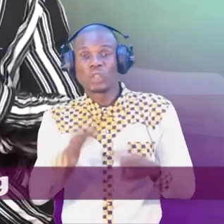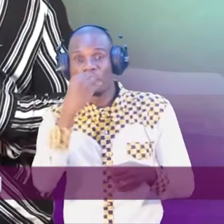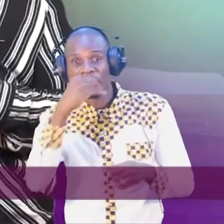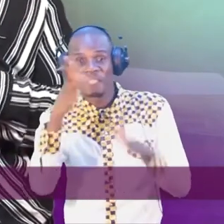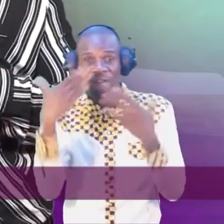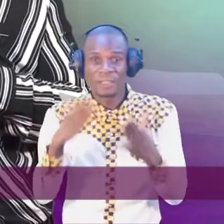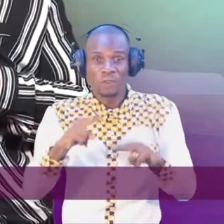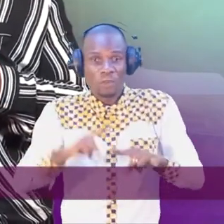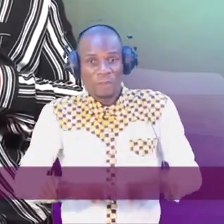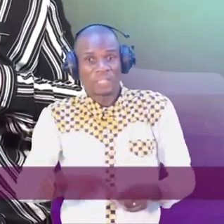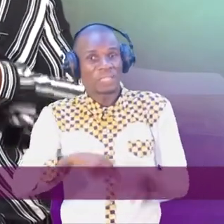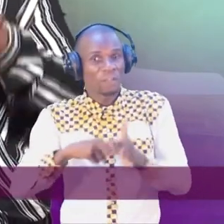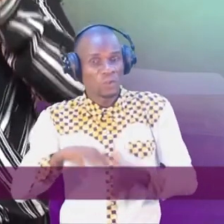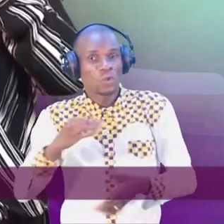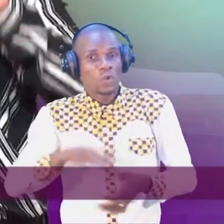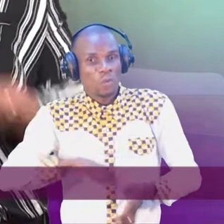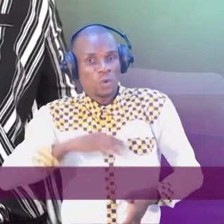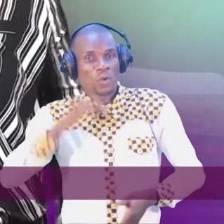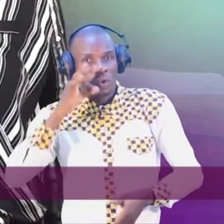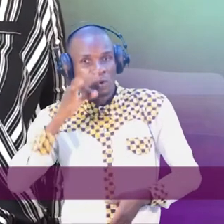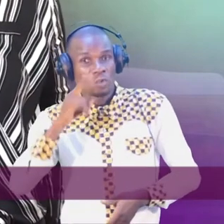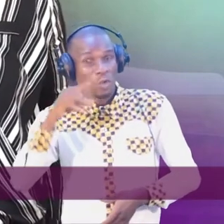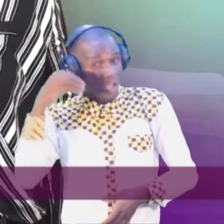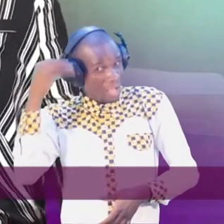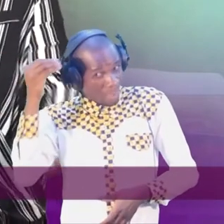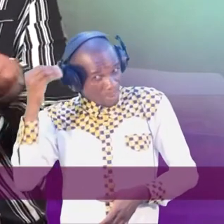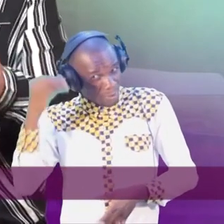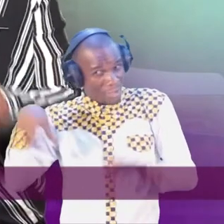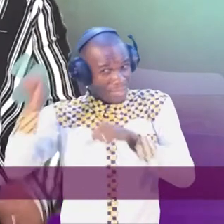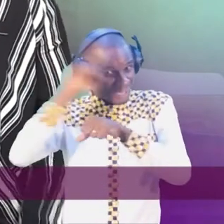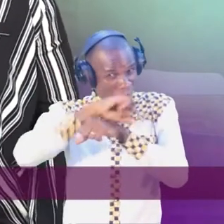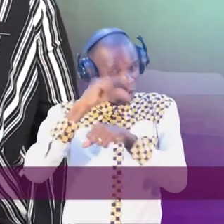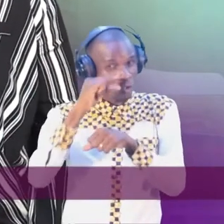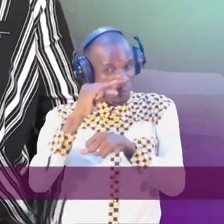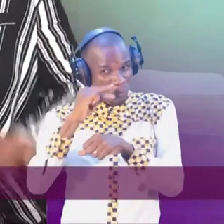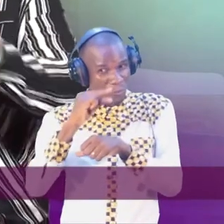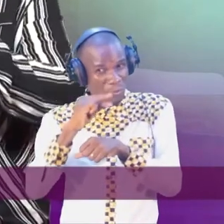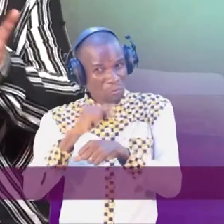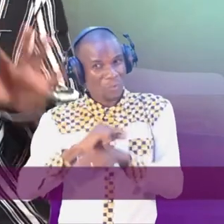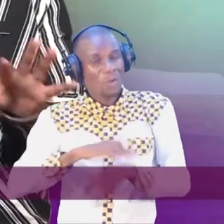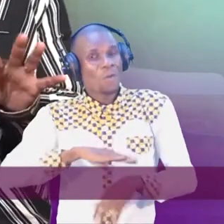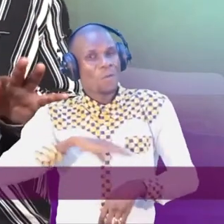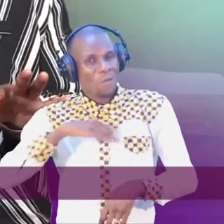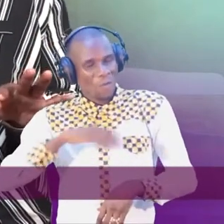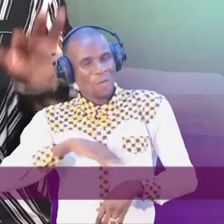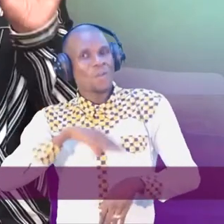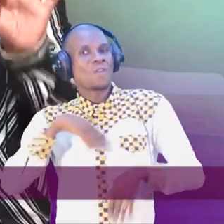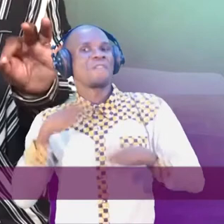Itakusaidia kwamba upate mulo na chakula nzuri ya kujenga mwili. Na namba sita, vinywaji.